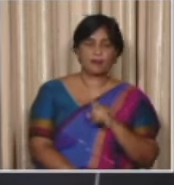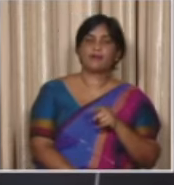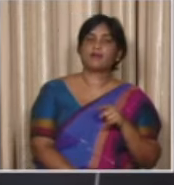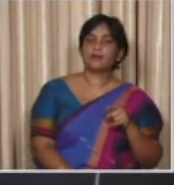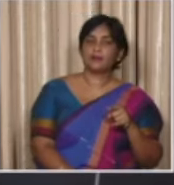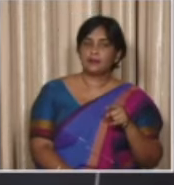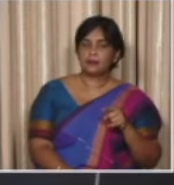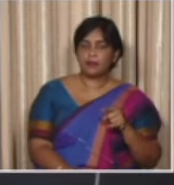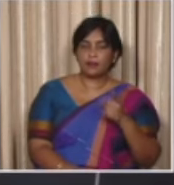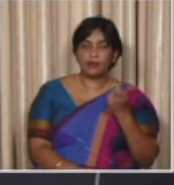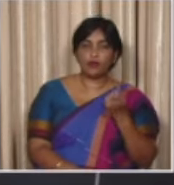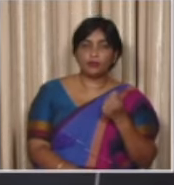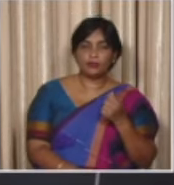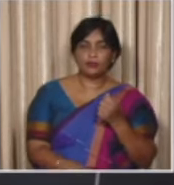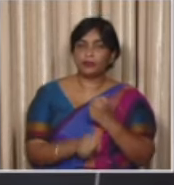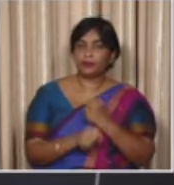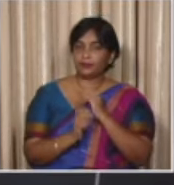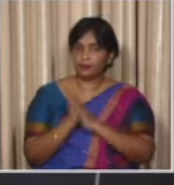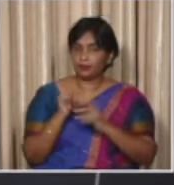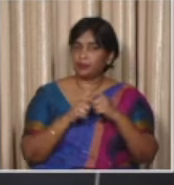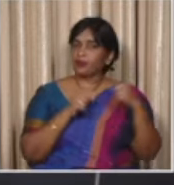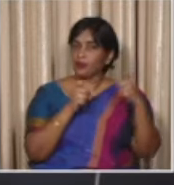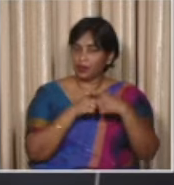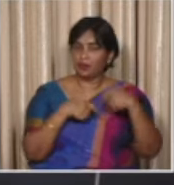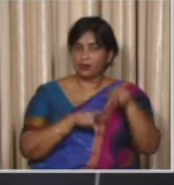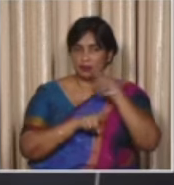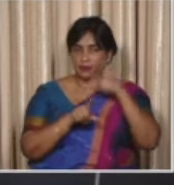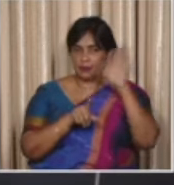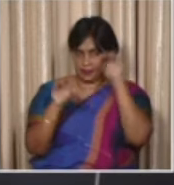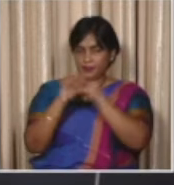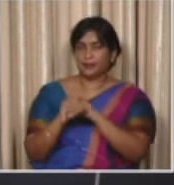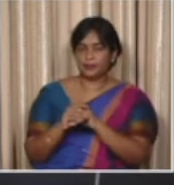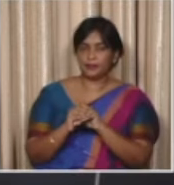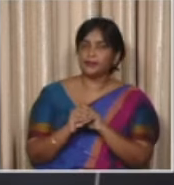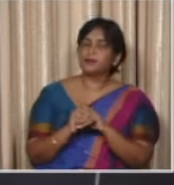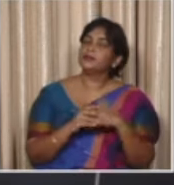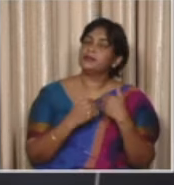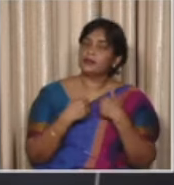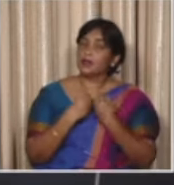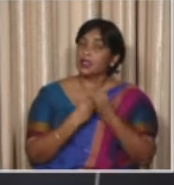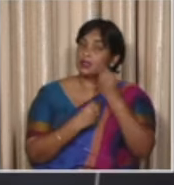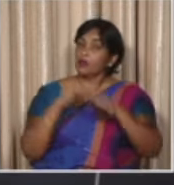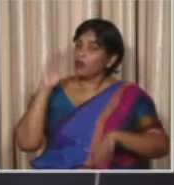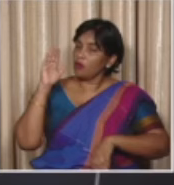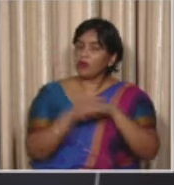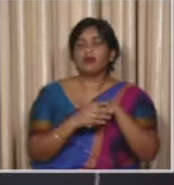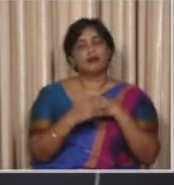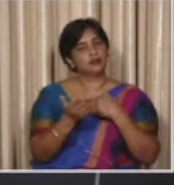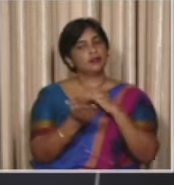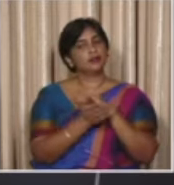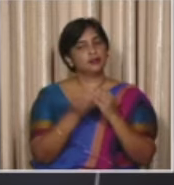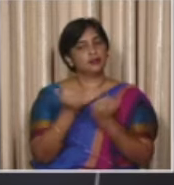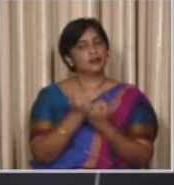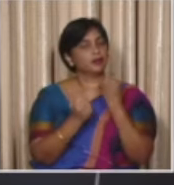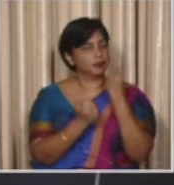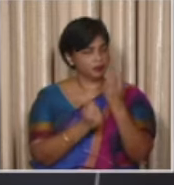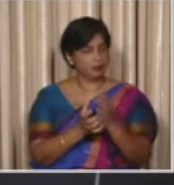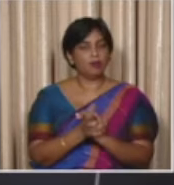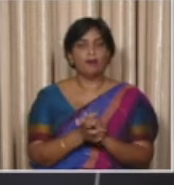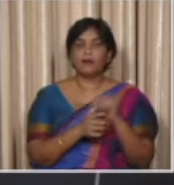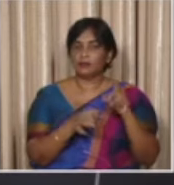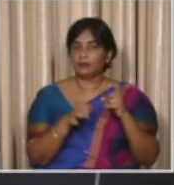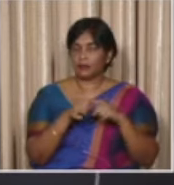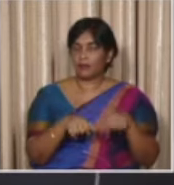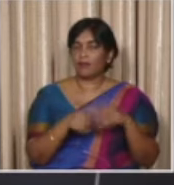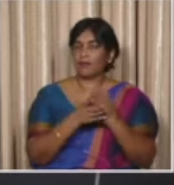එතුමා මුදල් රාජ්‍ය මන්ත්‍රීතුමත් එක්කත් කතා කළා තමයි අද සාකච්ඡාවට යන්නේ. අපිට දෙන්න පුළුවන් උපරිම මට්ටමින් අපේ සහයෝගය ලබා දෙනවා මේ ප්‍රශ්න